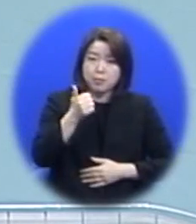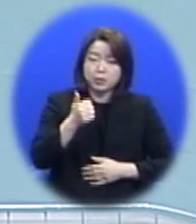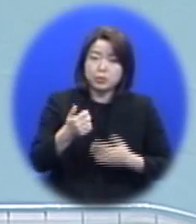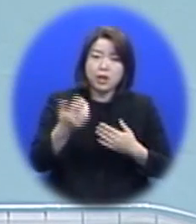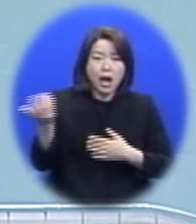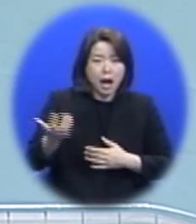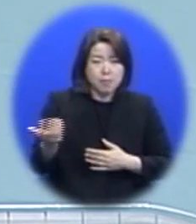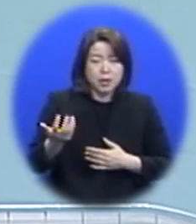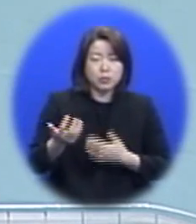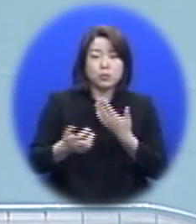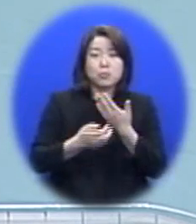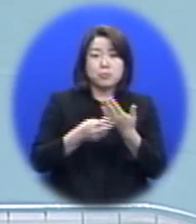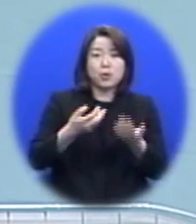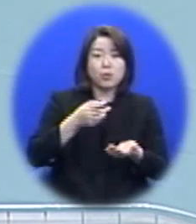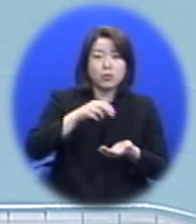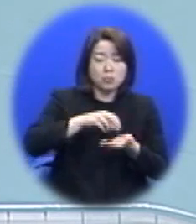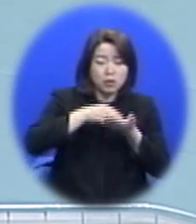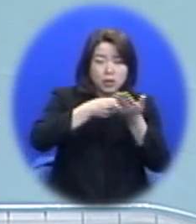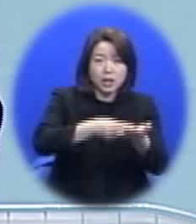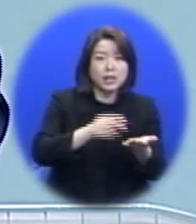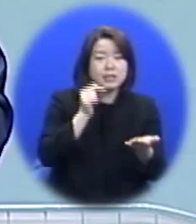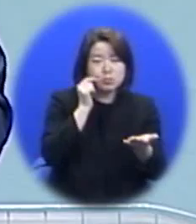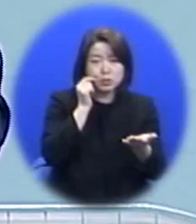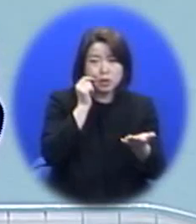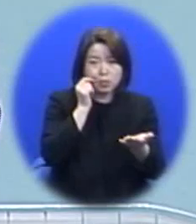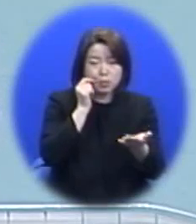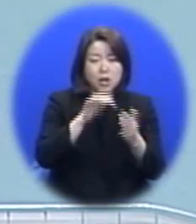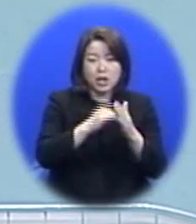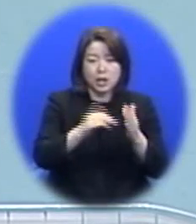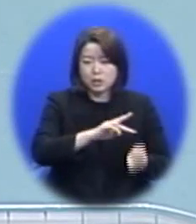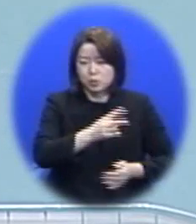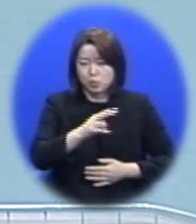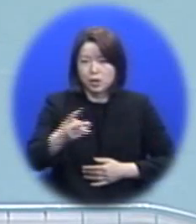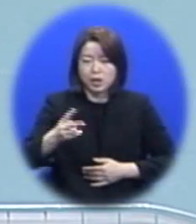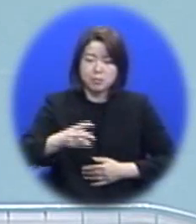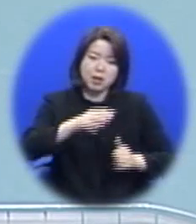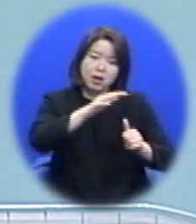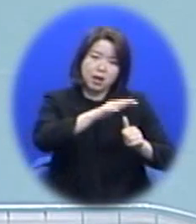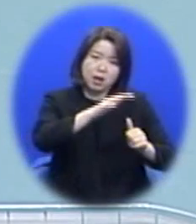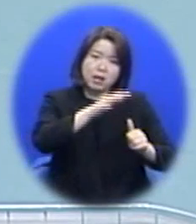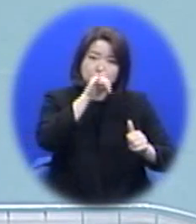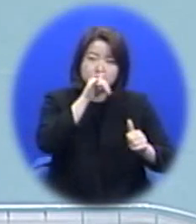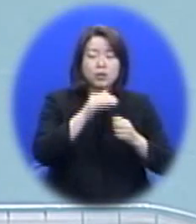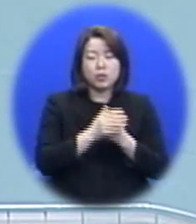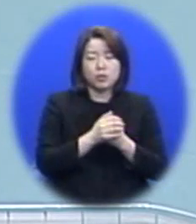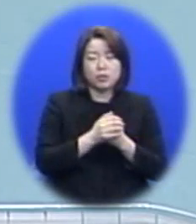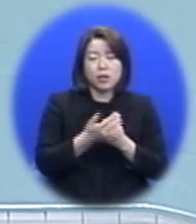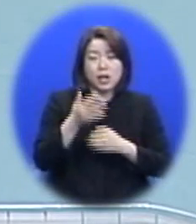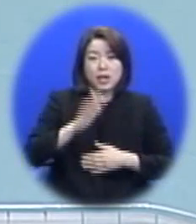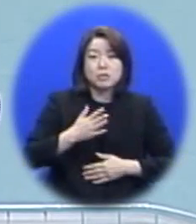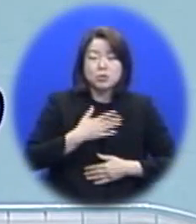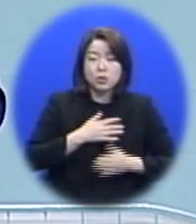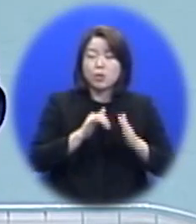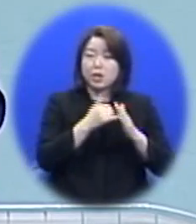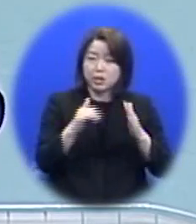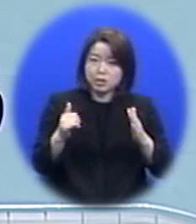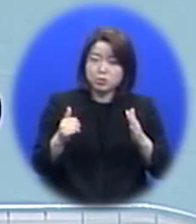가지 못하여 가족들이 돌아가며 안수할 때도 있었습니다. 그렇지만 저와 제 가족은